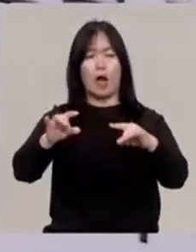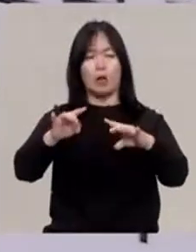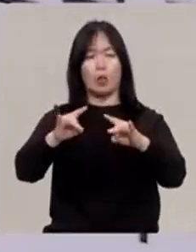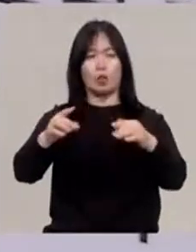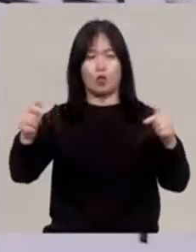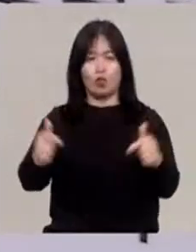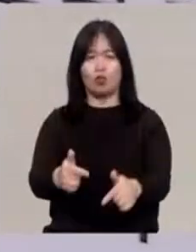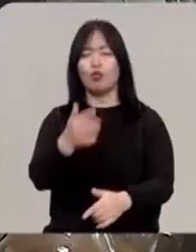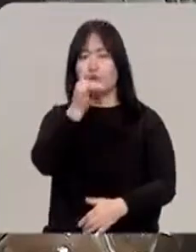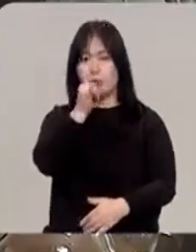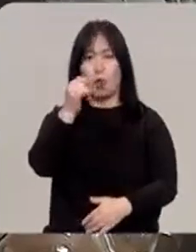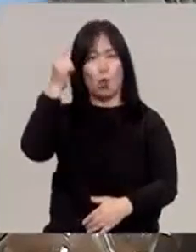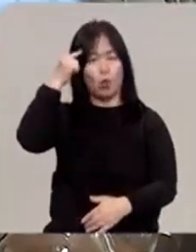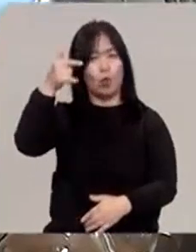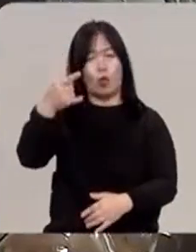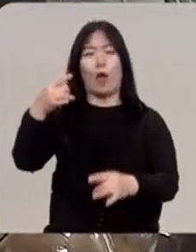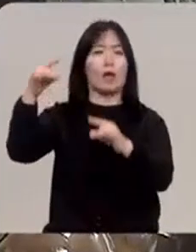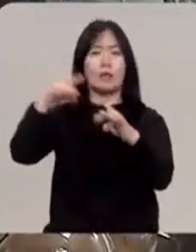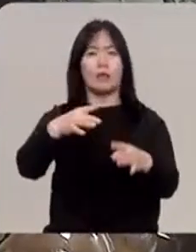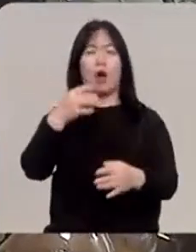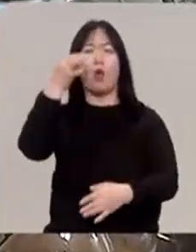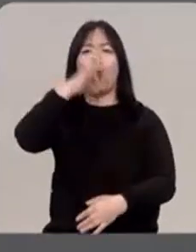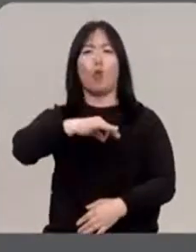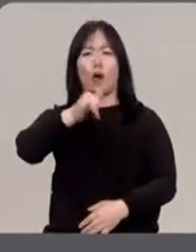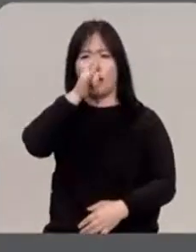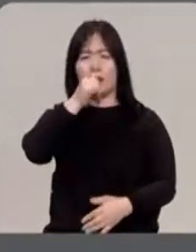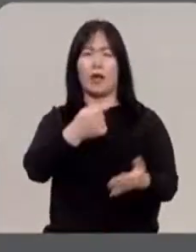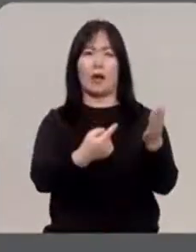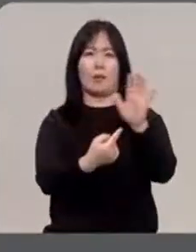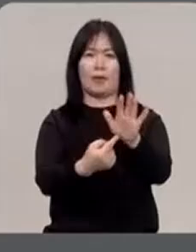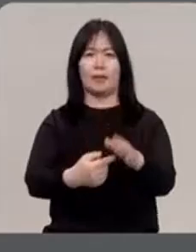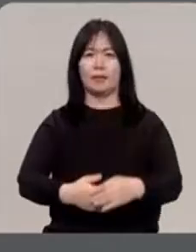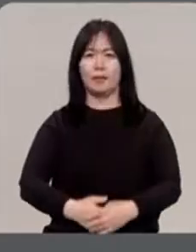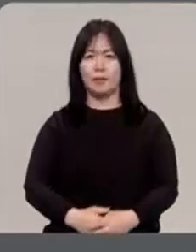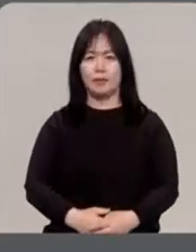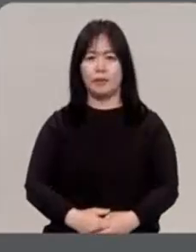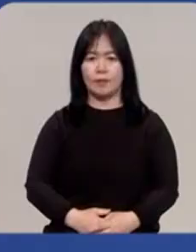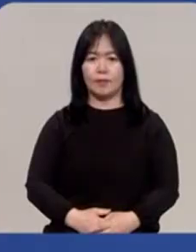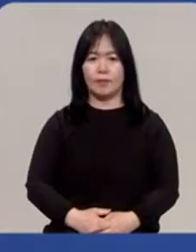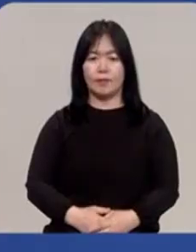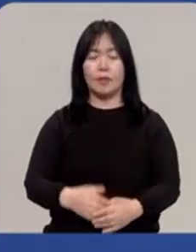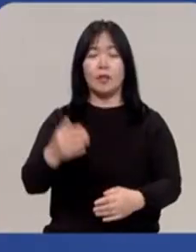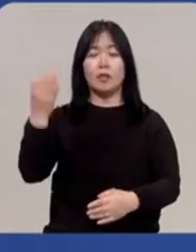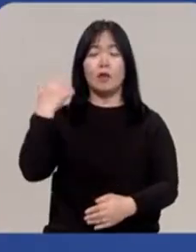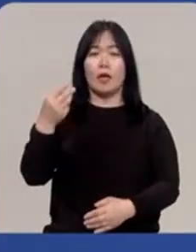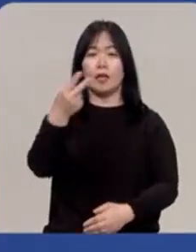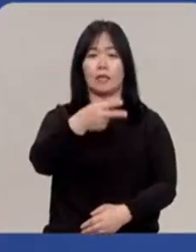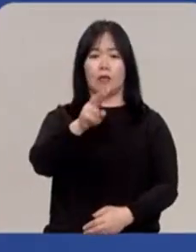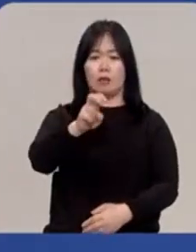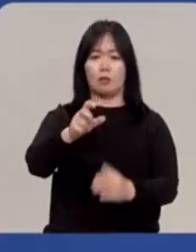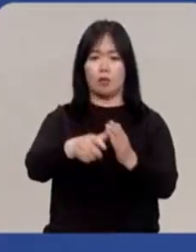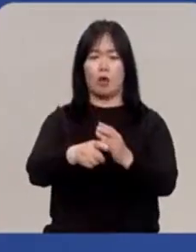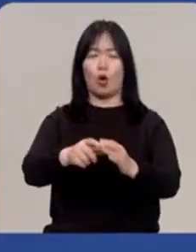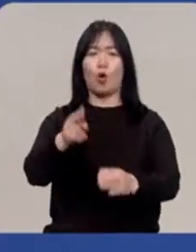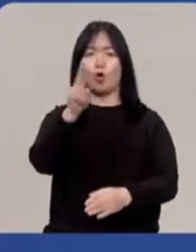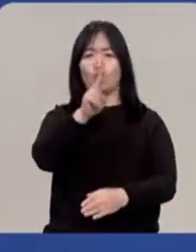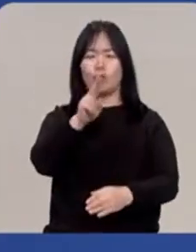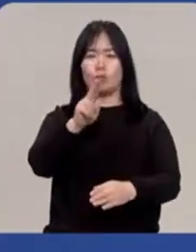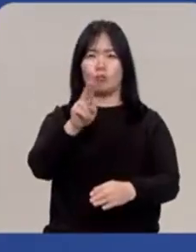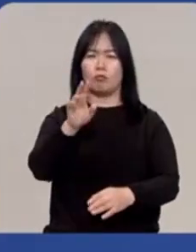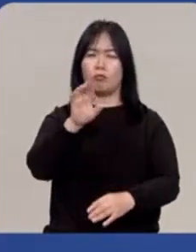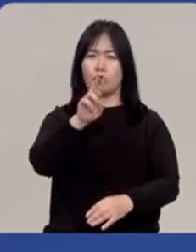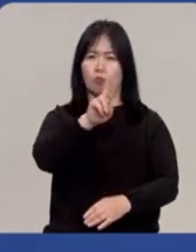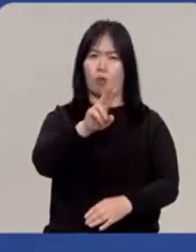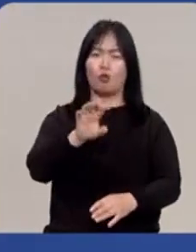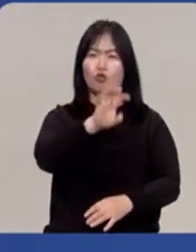염증 감소 뇌신경 치료의 효과가 있는 것으로 드러나고 있습니다 지난 2020년 유럽 사법 재판소와